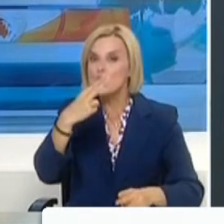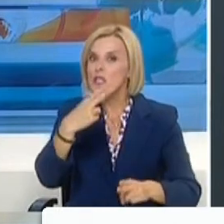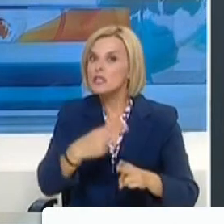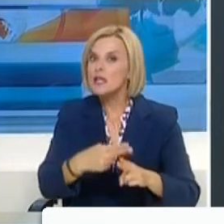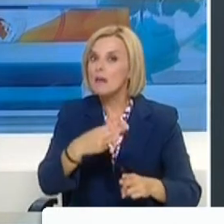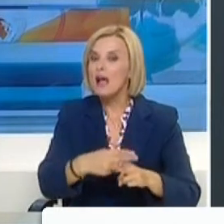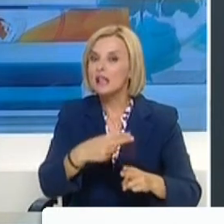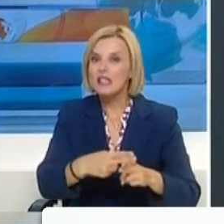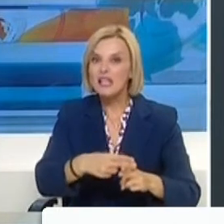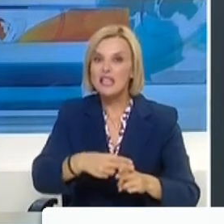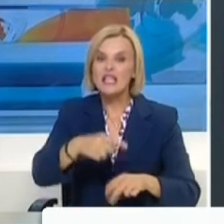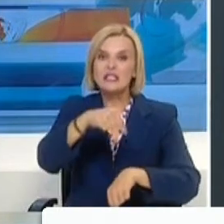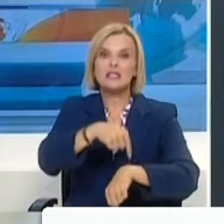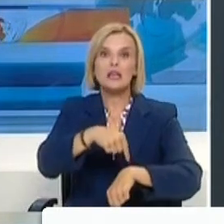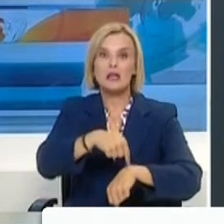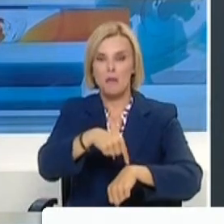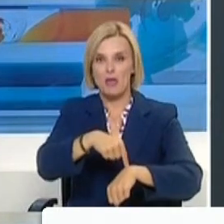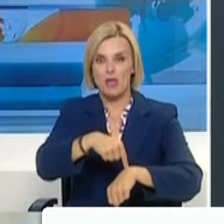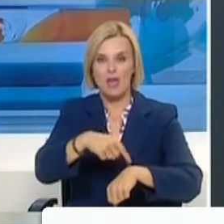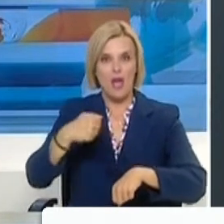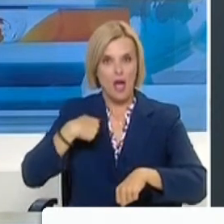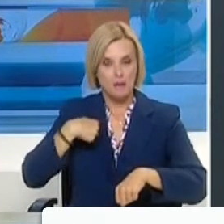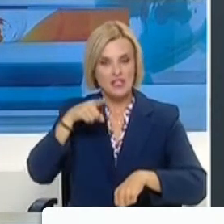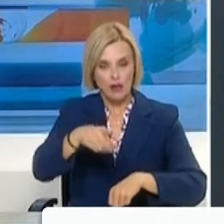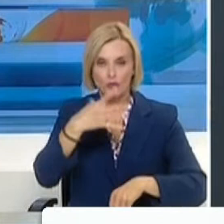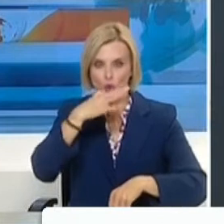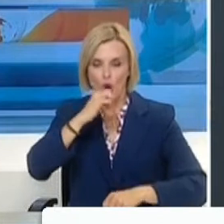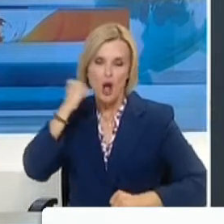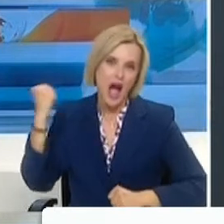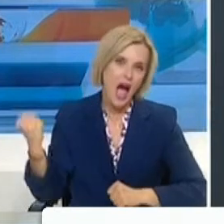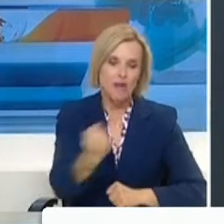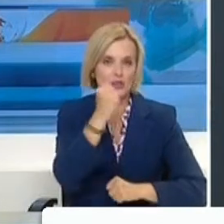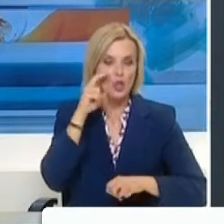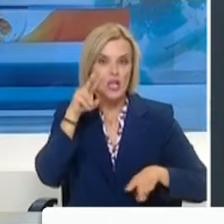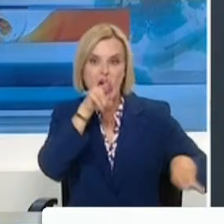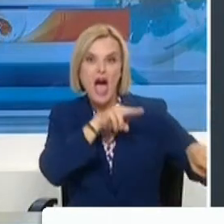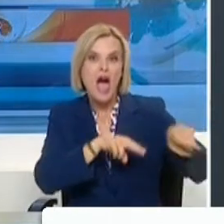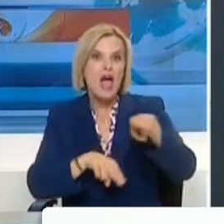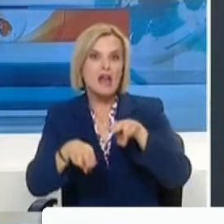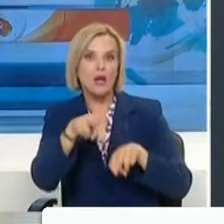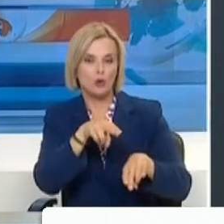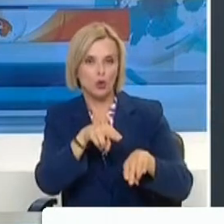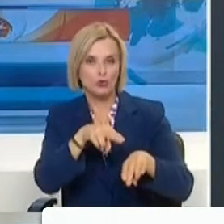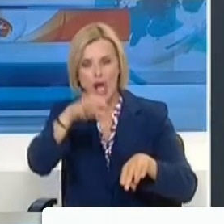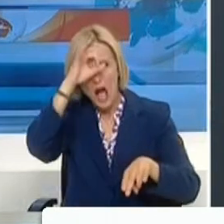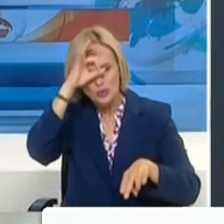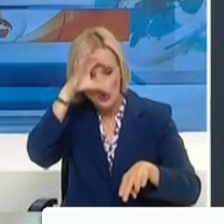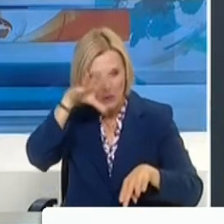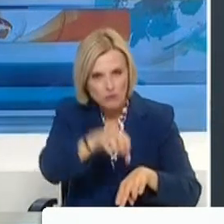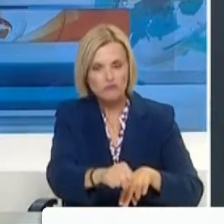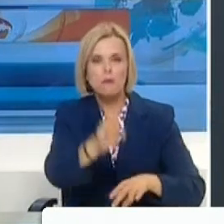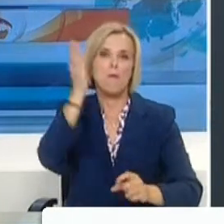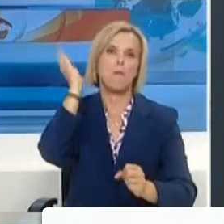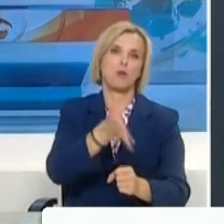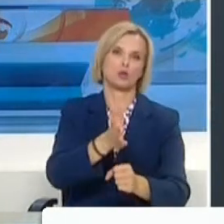περάσουμε επιτυχία. Γι' αυτό τα μέτρα θα περιφρουρηθούν και θα ελεγχθούν με αυστηρότητα και τα πρόστιμα και κυρώσεις σε περίπτωση παράβασης θα είναι